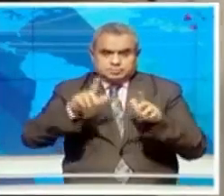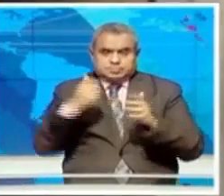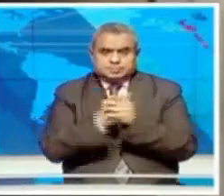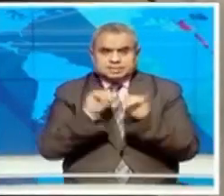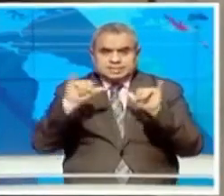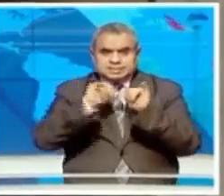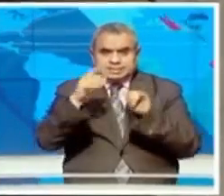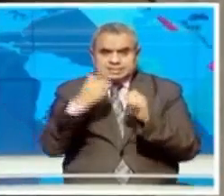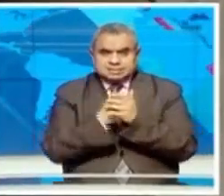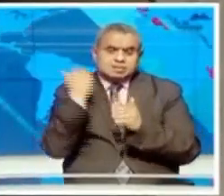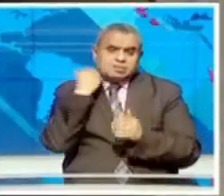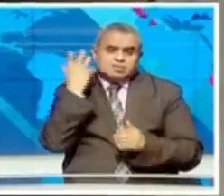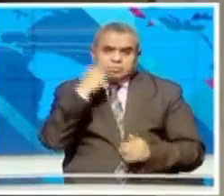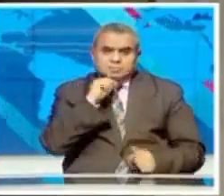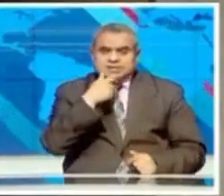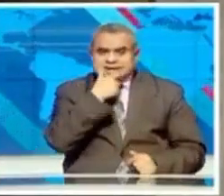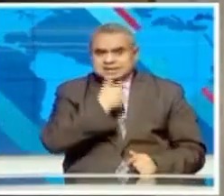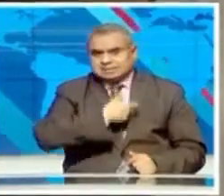الإنترنت